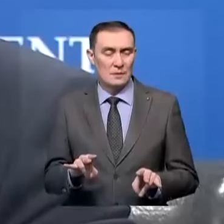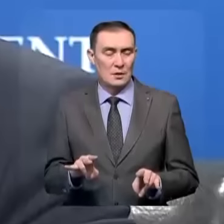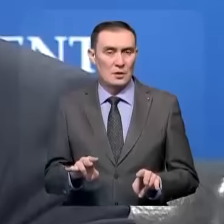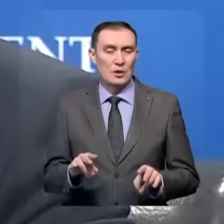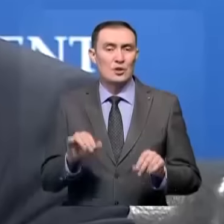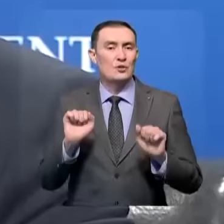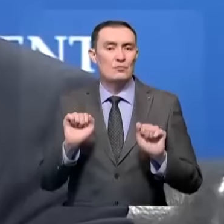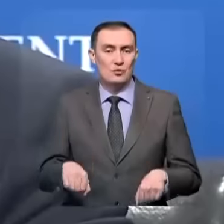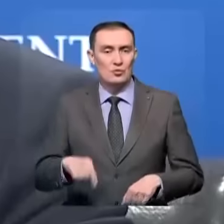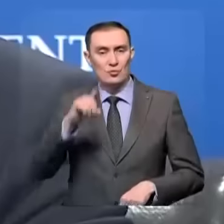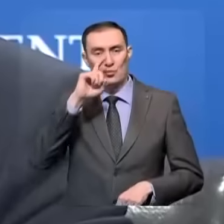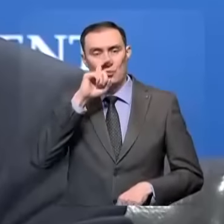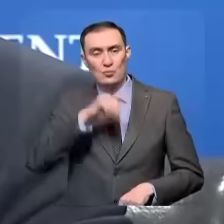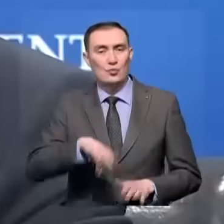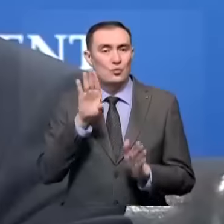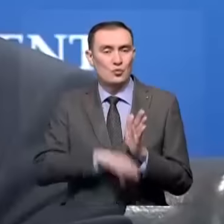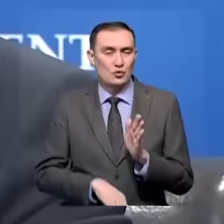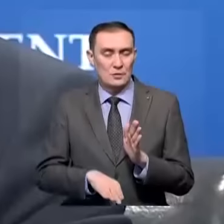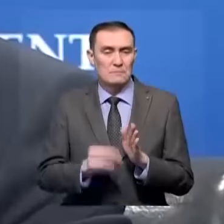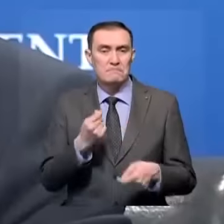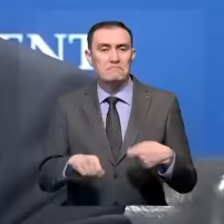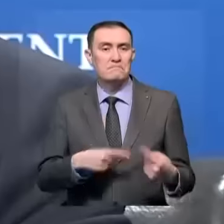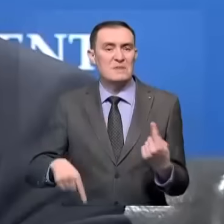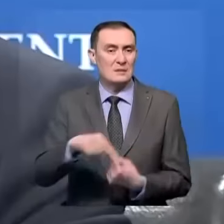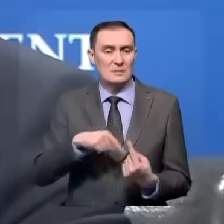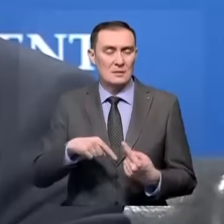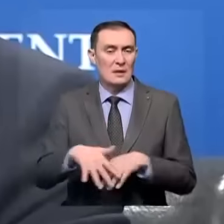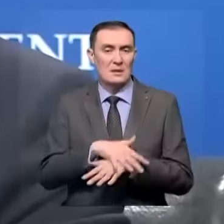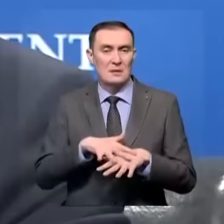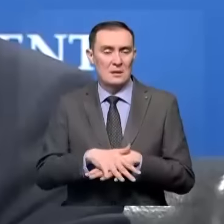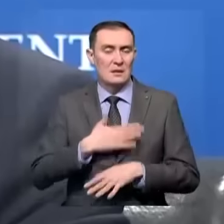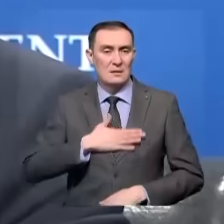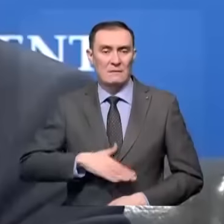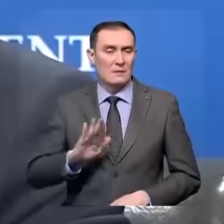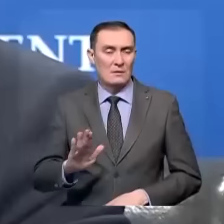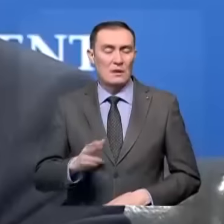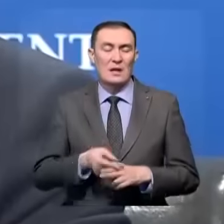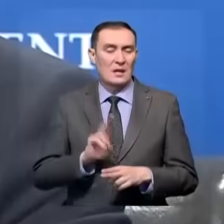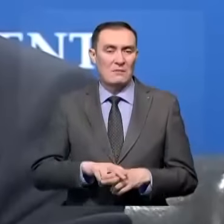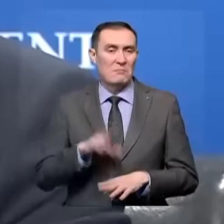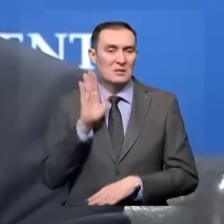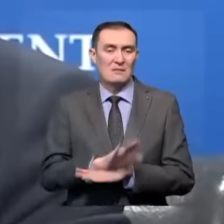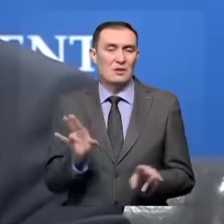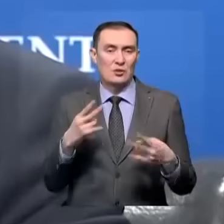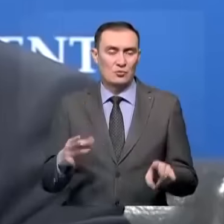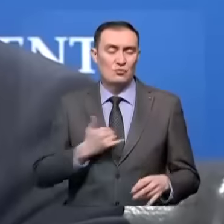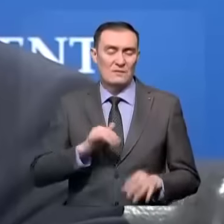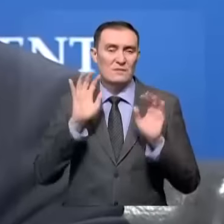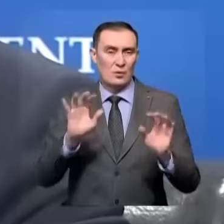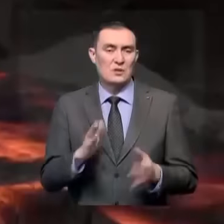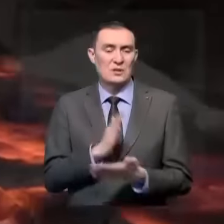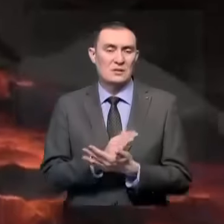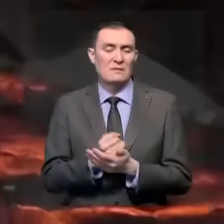может негативно отразиться на бизнесе и на обществе. Для этого не нужно никакого постановления. У нас сегодня в законе